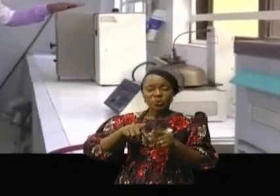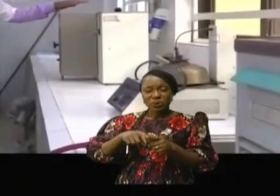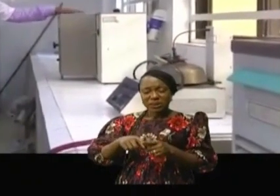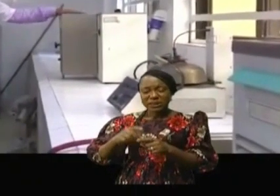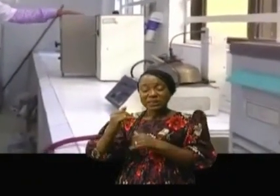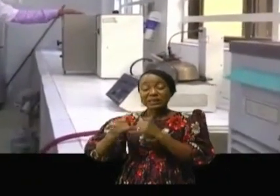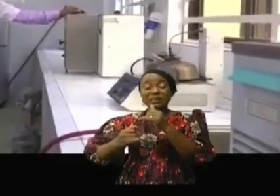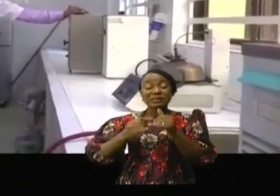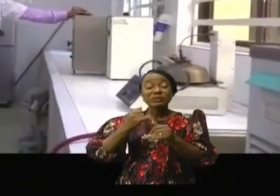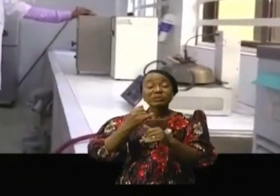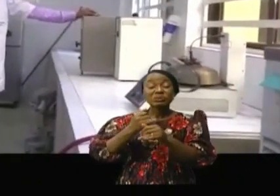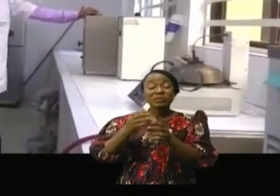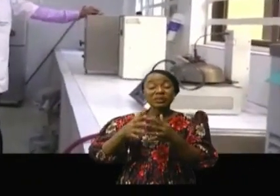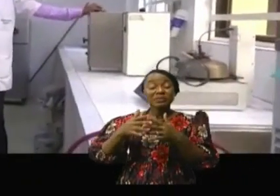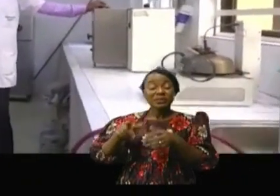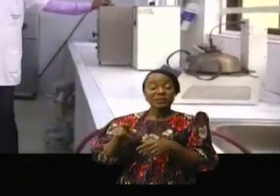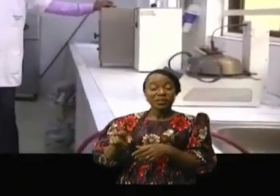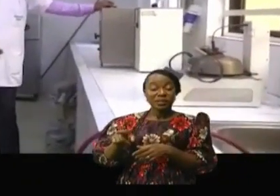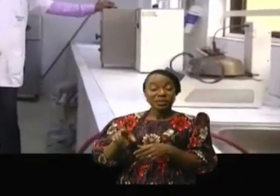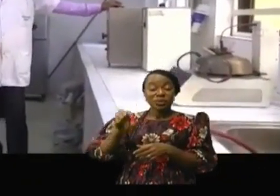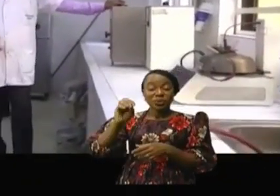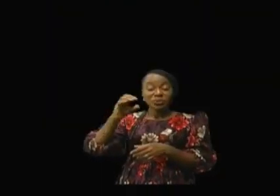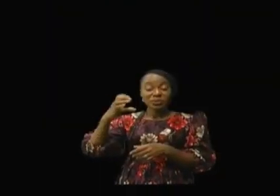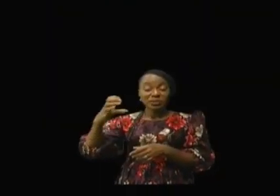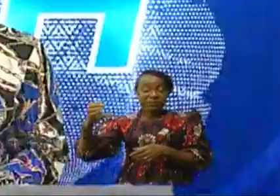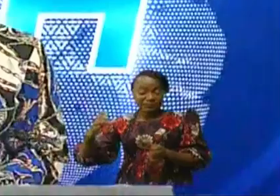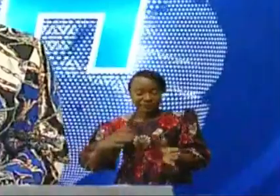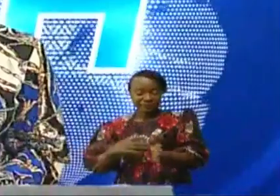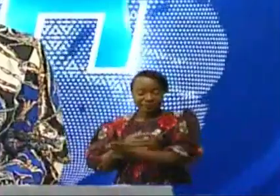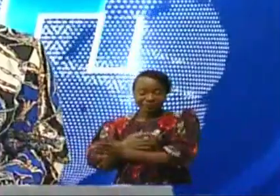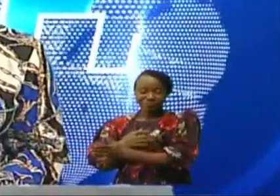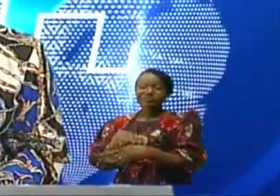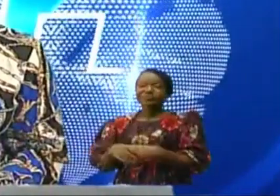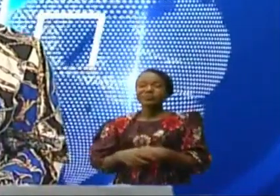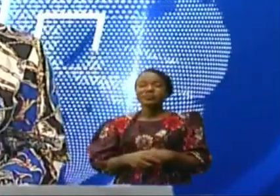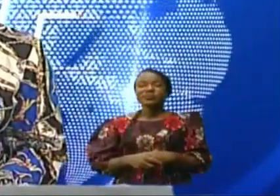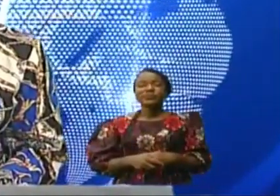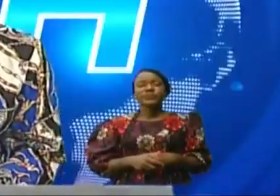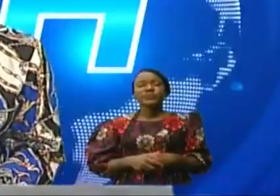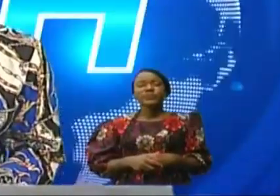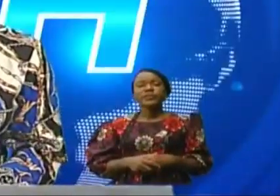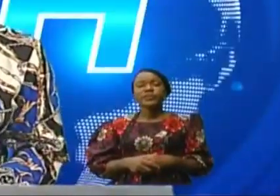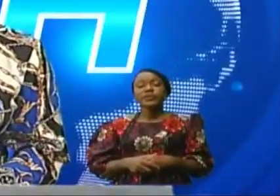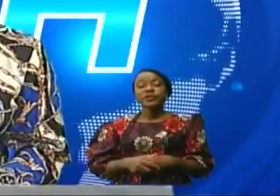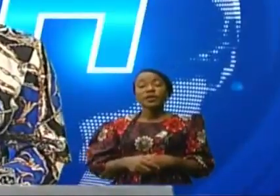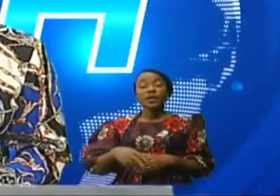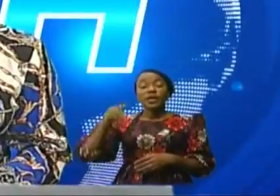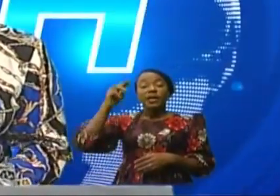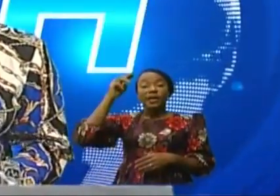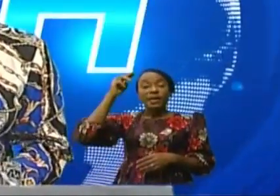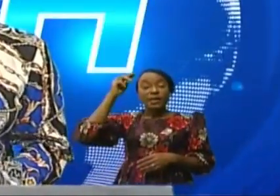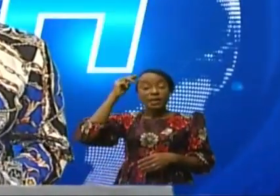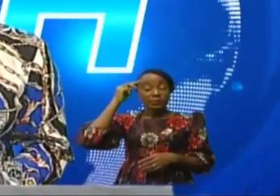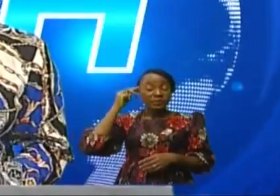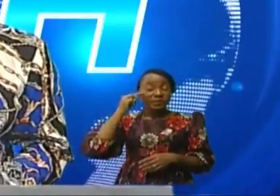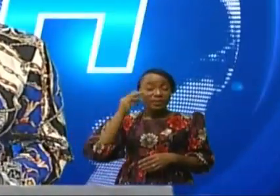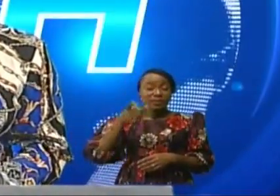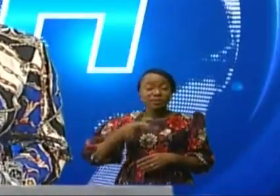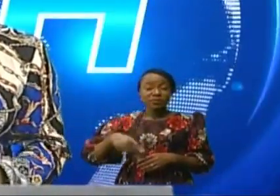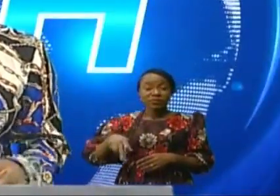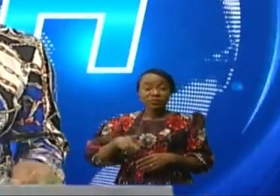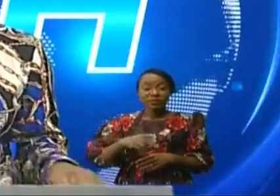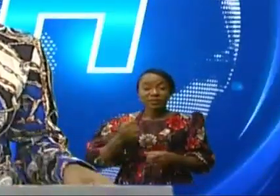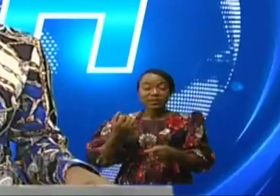standards internationaux de l'Office congolais de contrôle. Le ministre provincial du Travail et